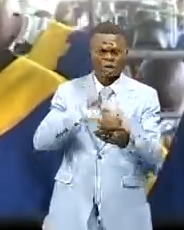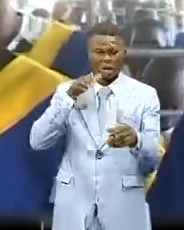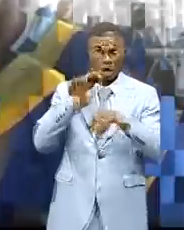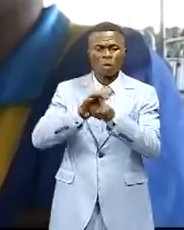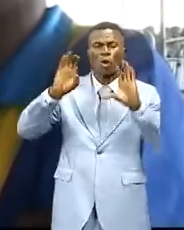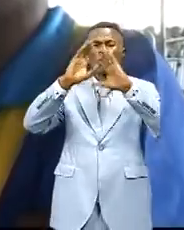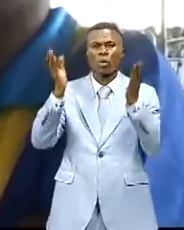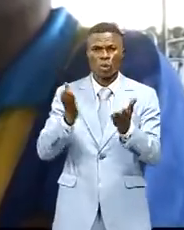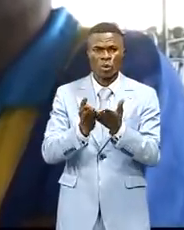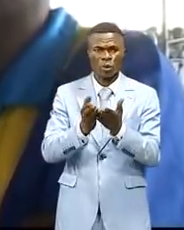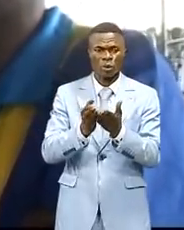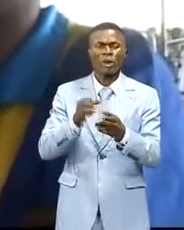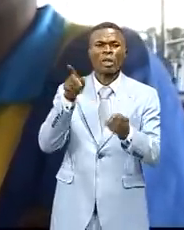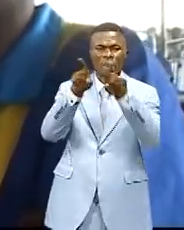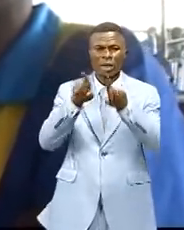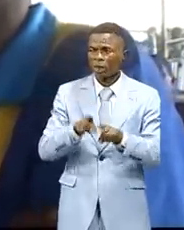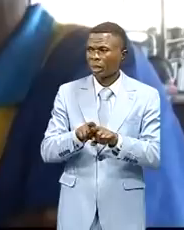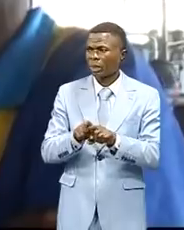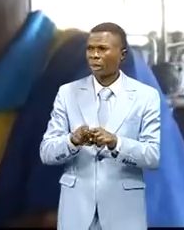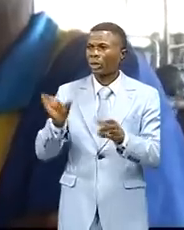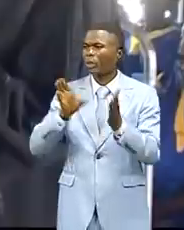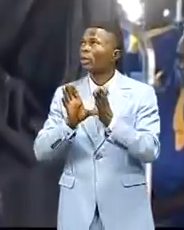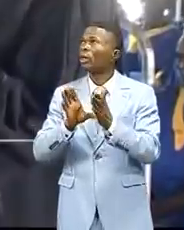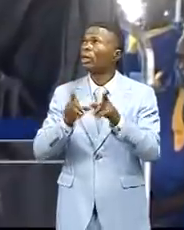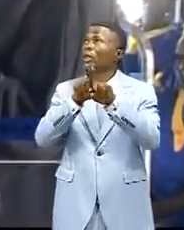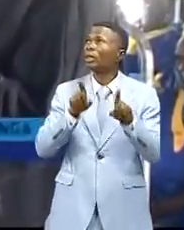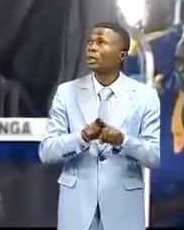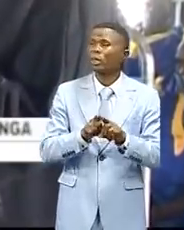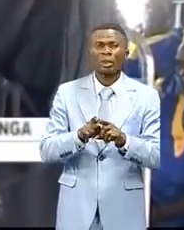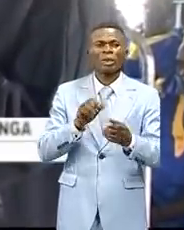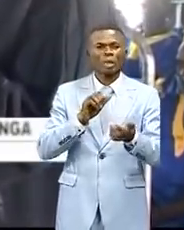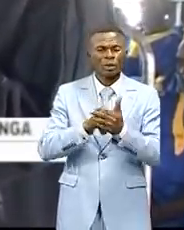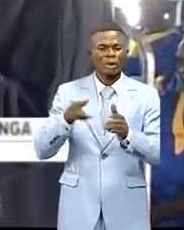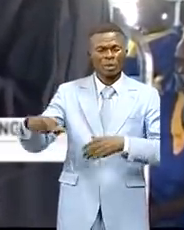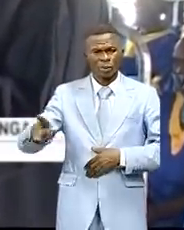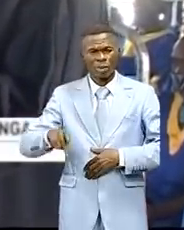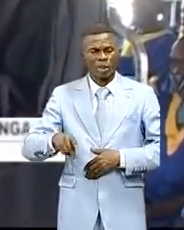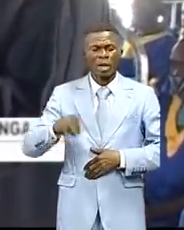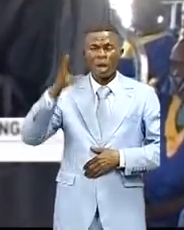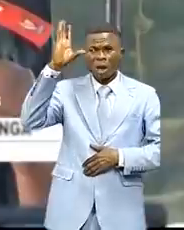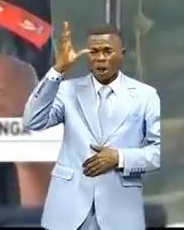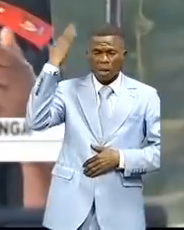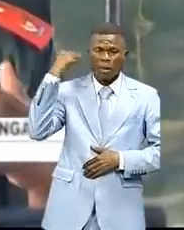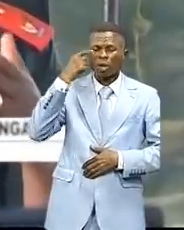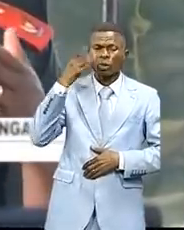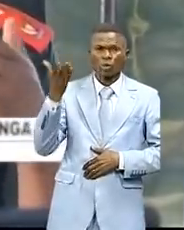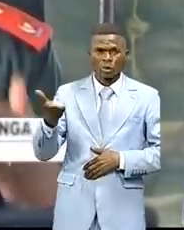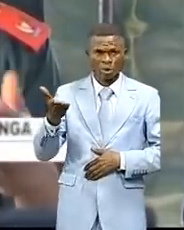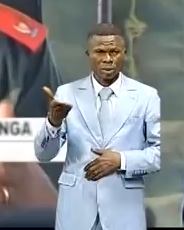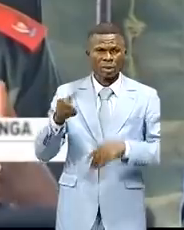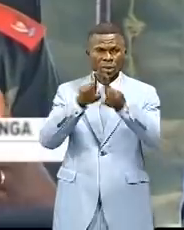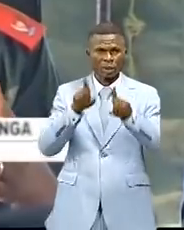bamba tender ayoubi colo ben laden dans la province du même nom des 16 au 18 décembre